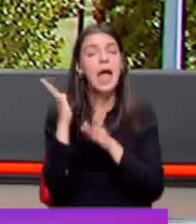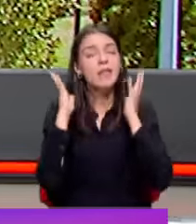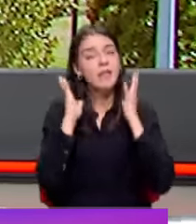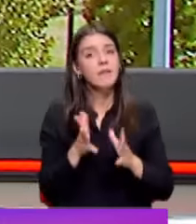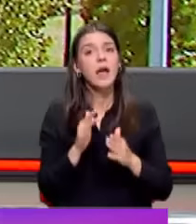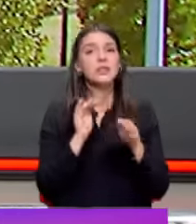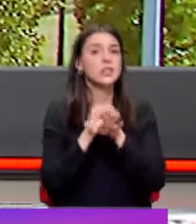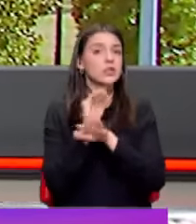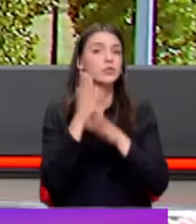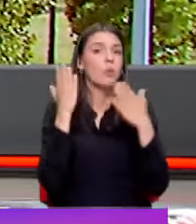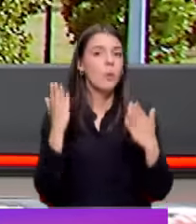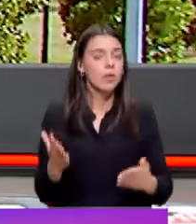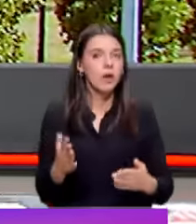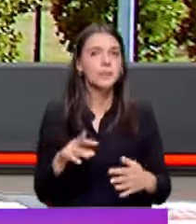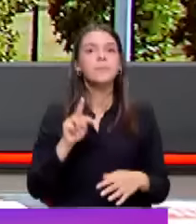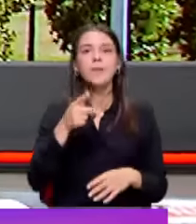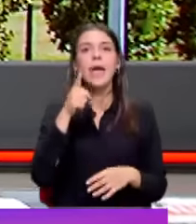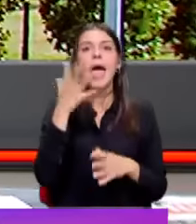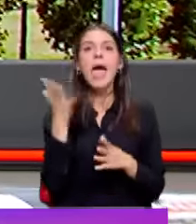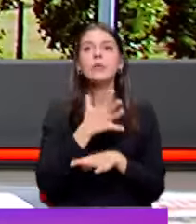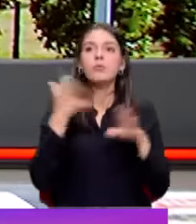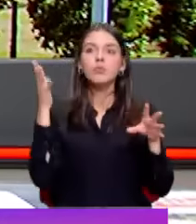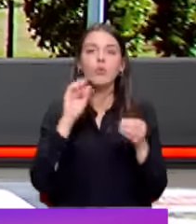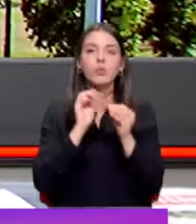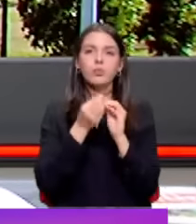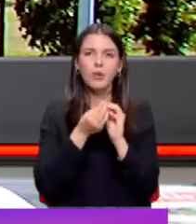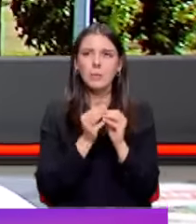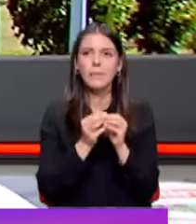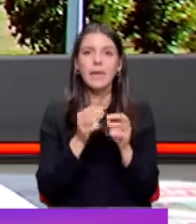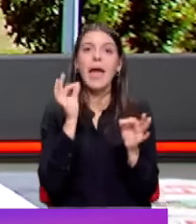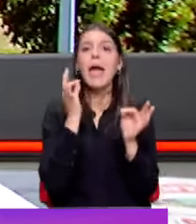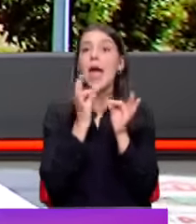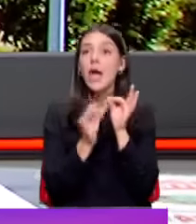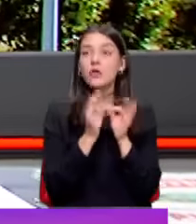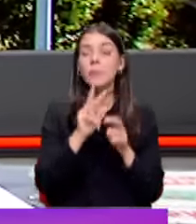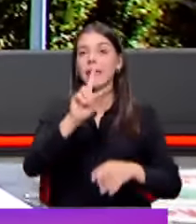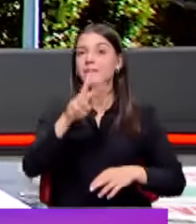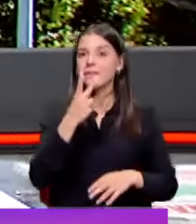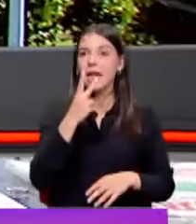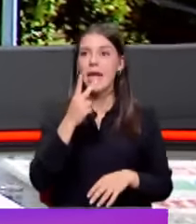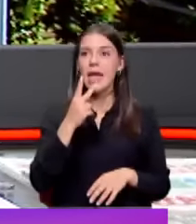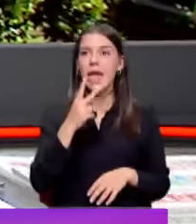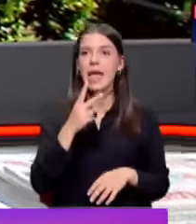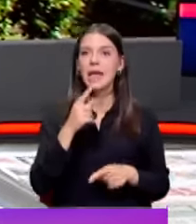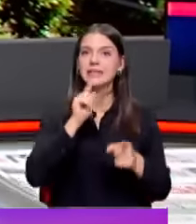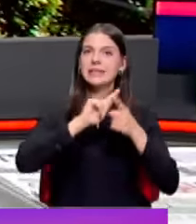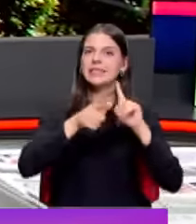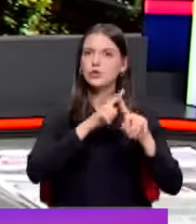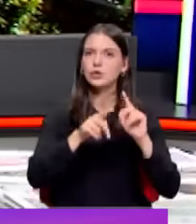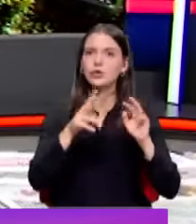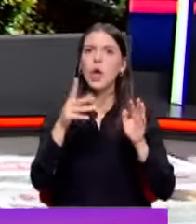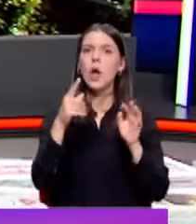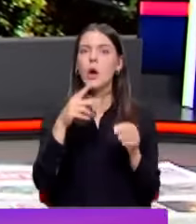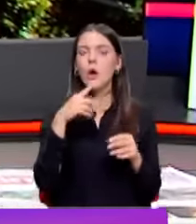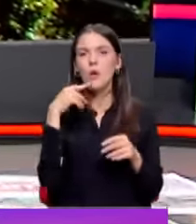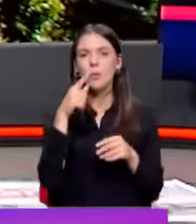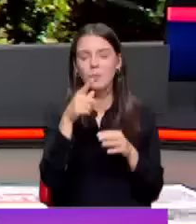bir şekilde yaşıyorlar. Genel olarak en büyük sıkıntıları ekonomik ve ideolojik müfredat